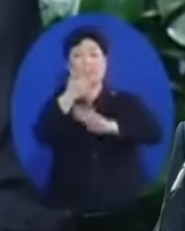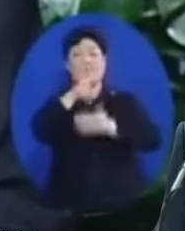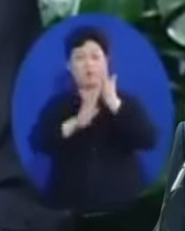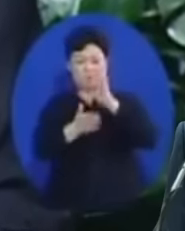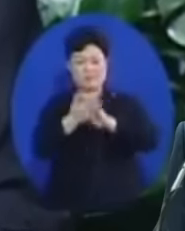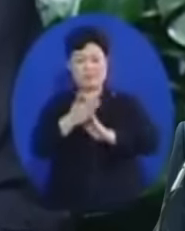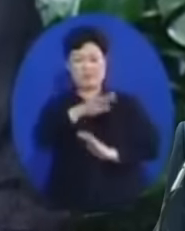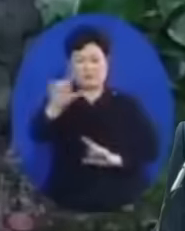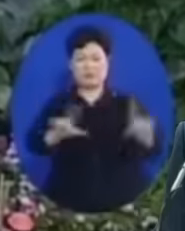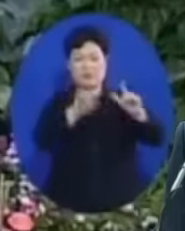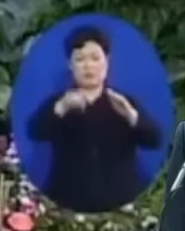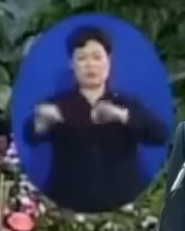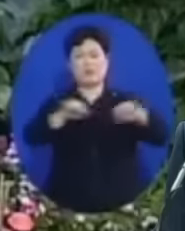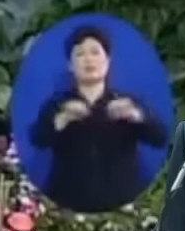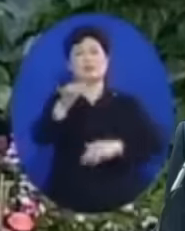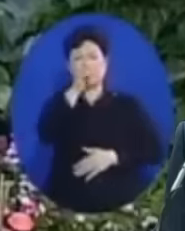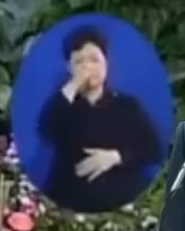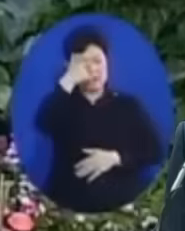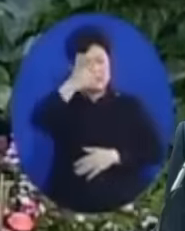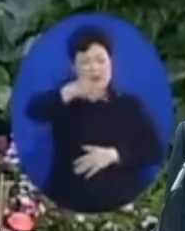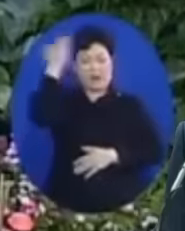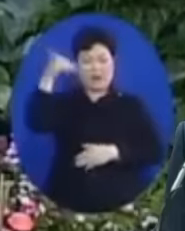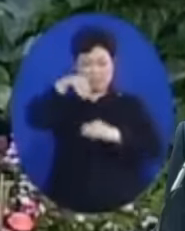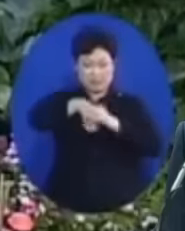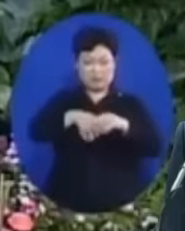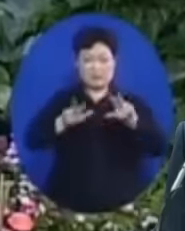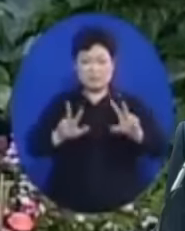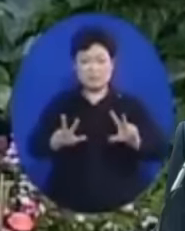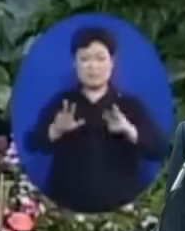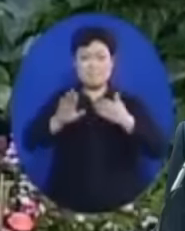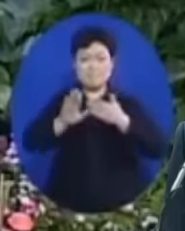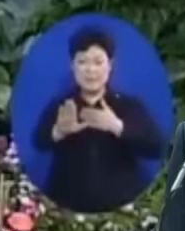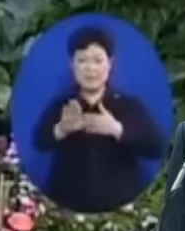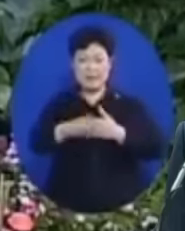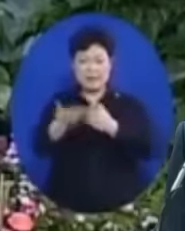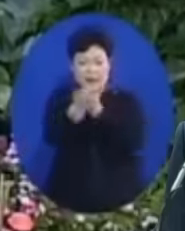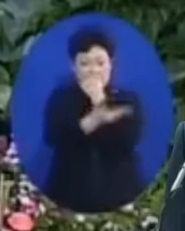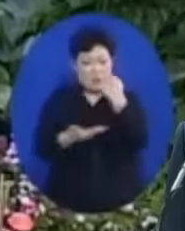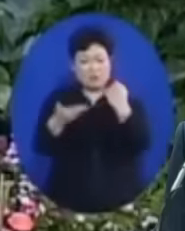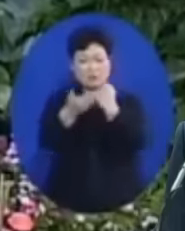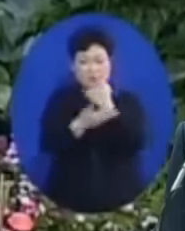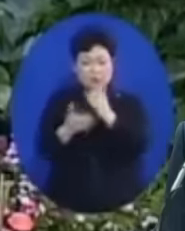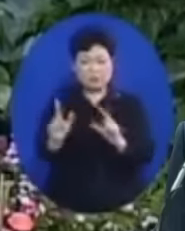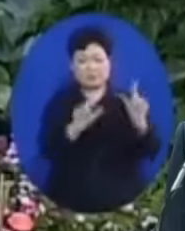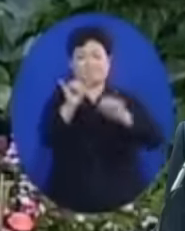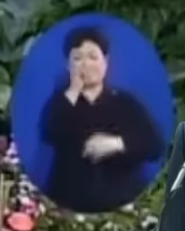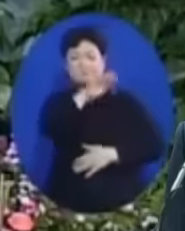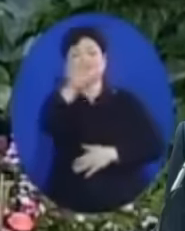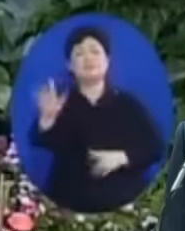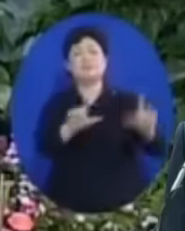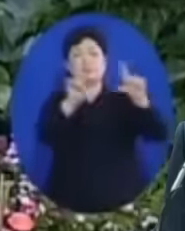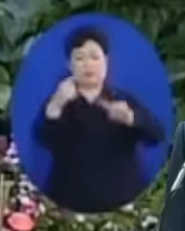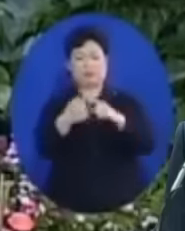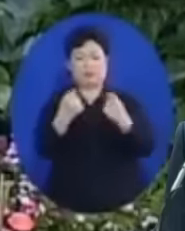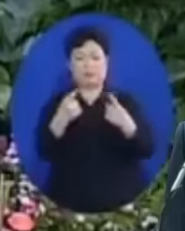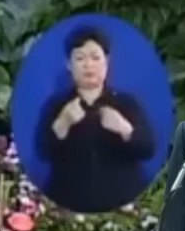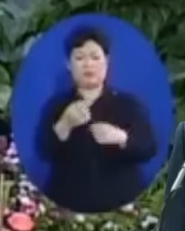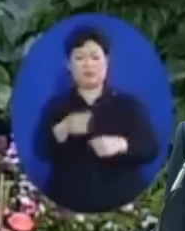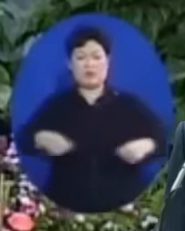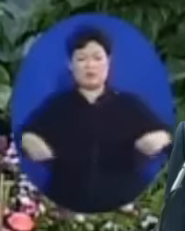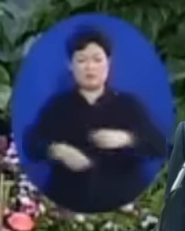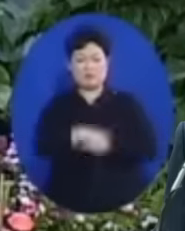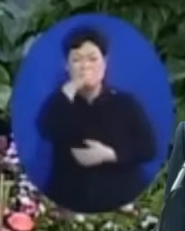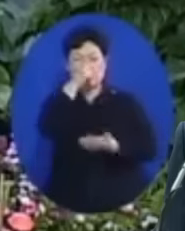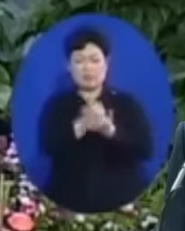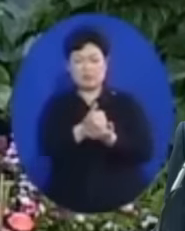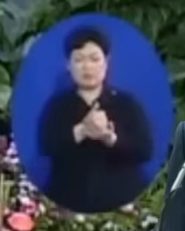생활에 역사하고 있는 것입니다. 과거에 심은 것을 현재와 미래에 거두며 살고 있는 것이 우리 삶인 것입니다. 불의와 죄와